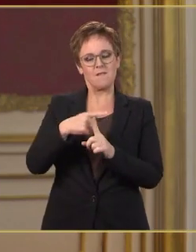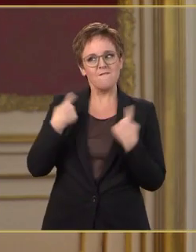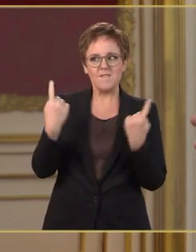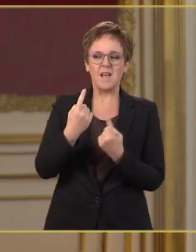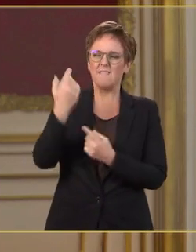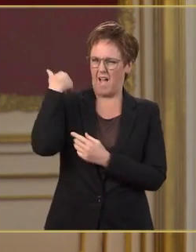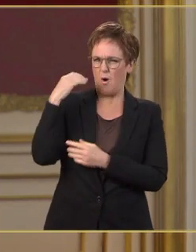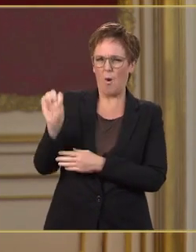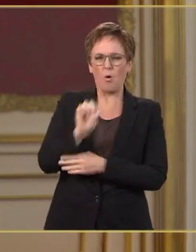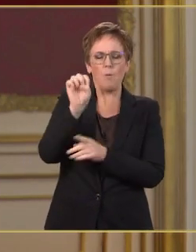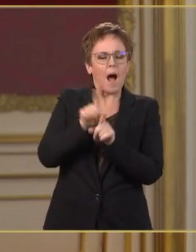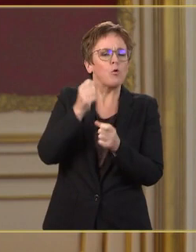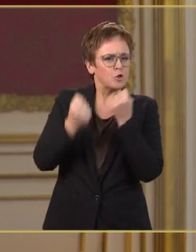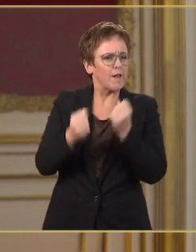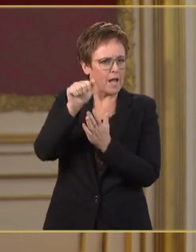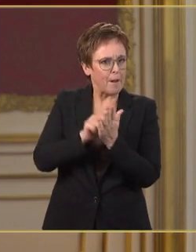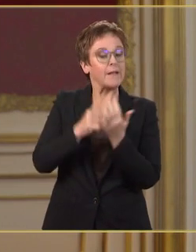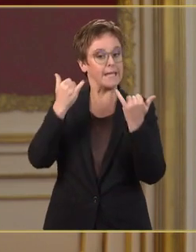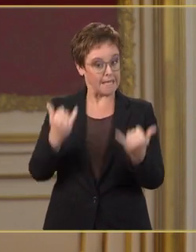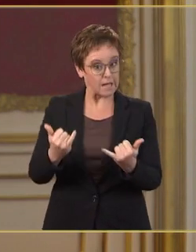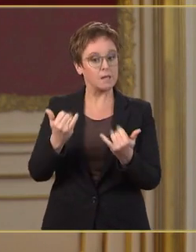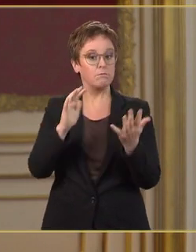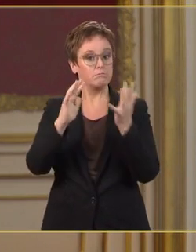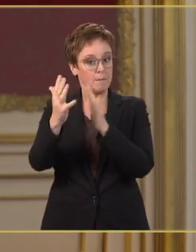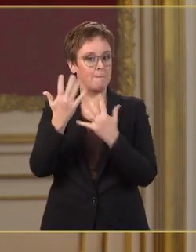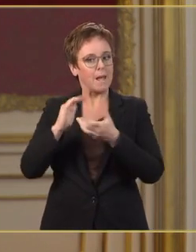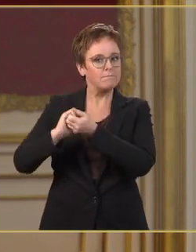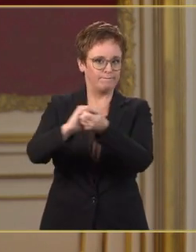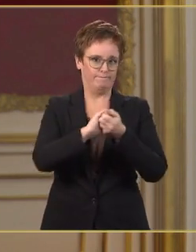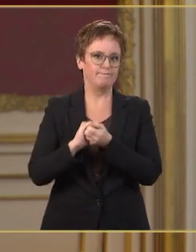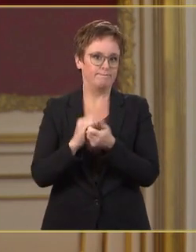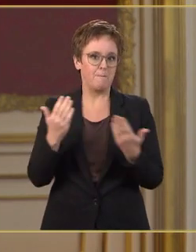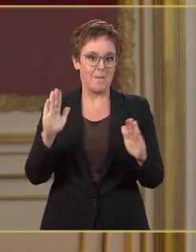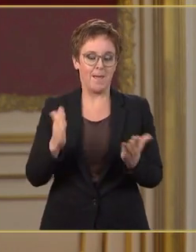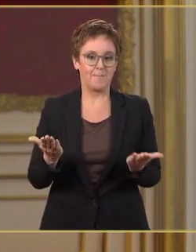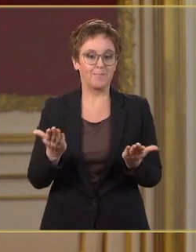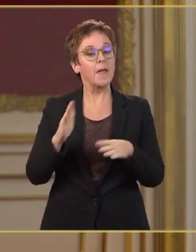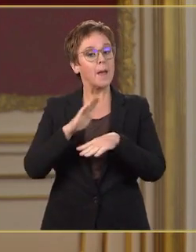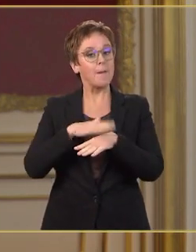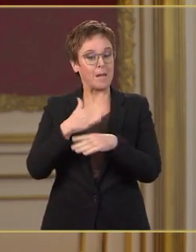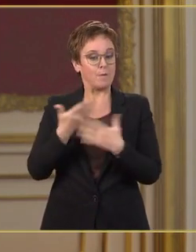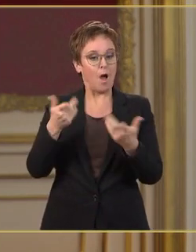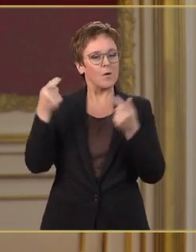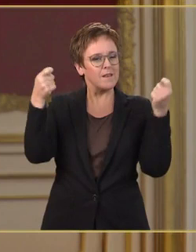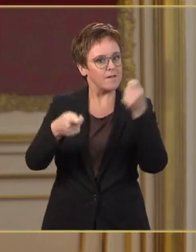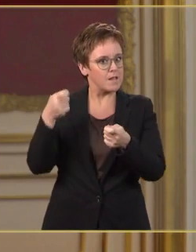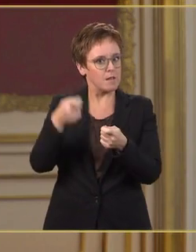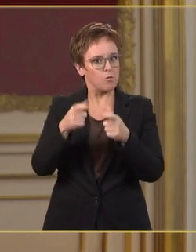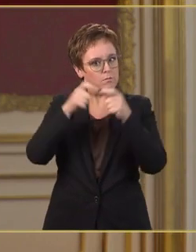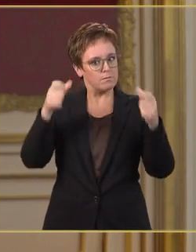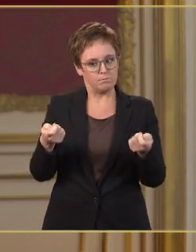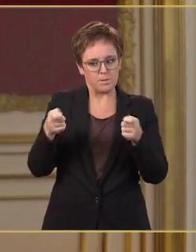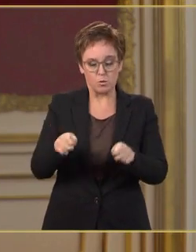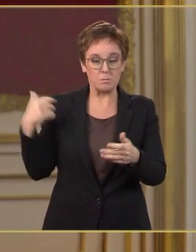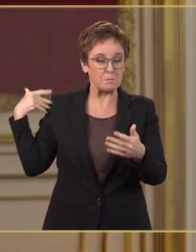anfänglichen schwierigkeiten wieder mehr zueinander finden zum beispiel mit dem größten investitionspaket in